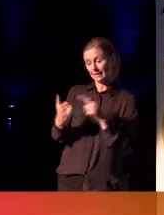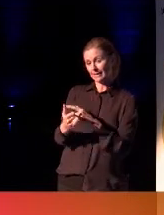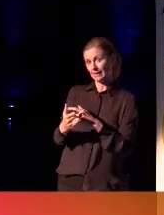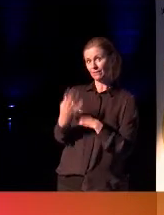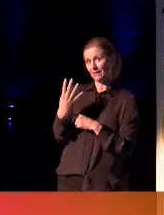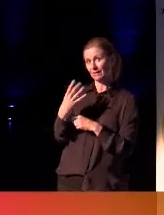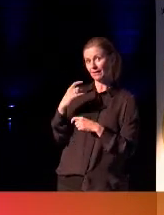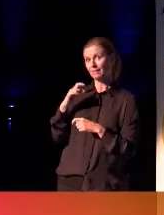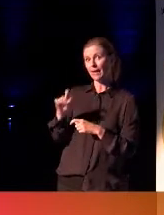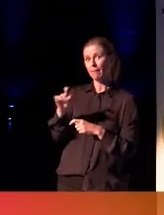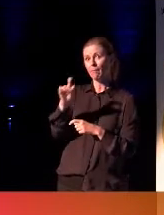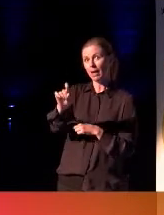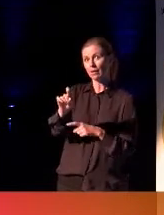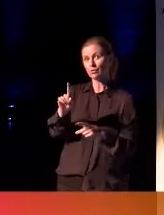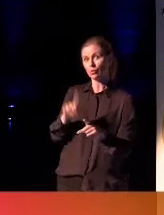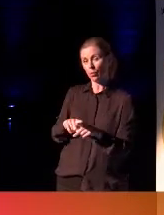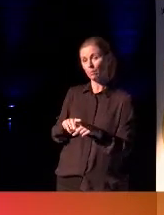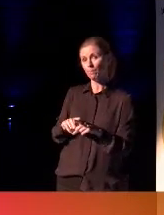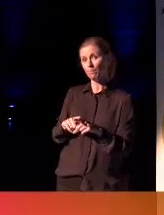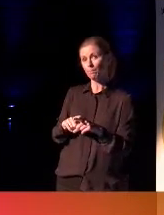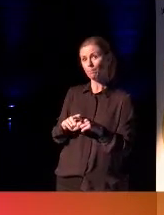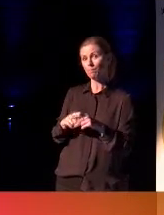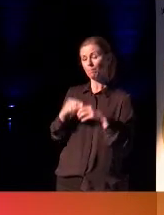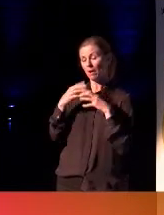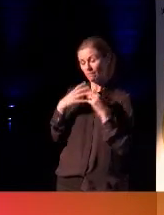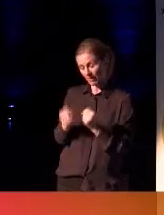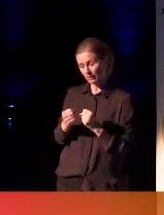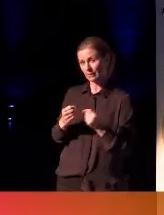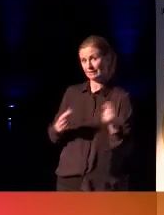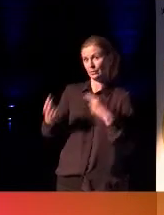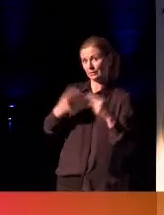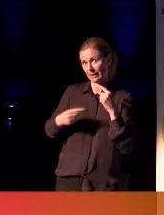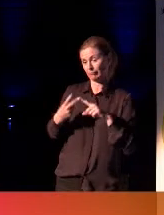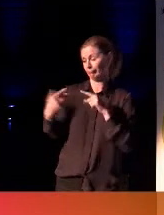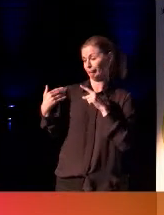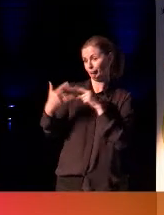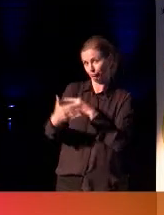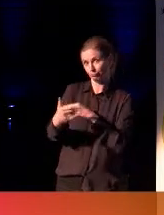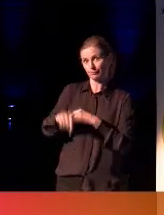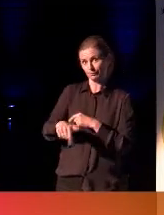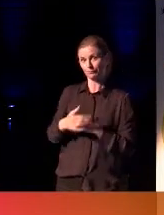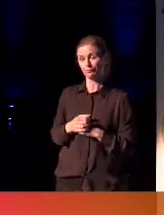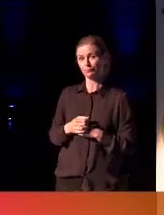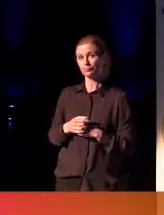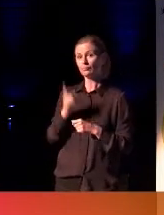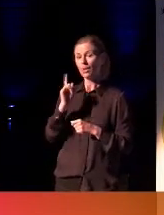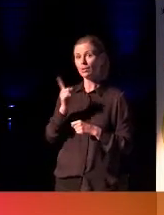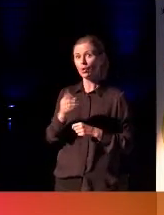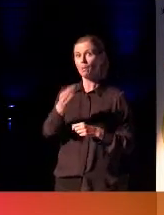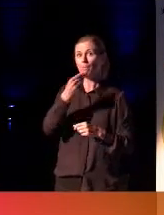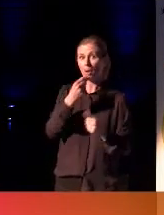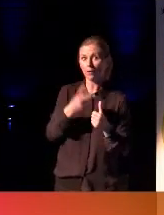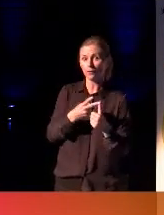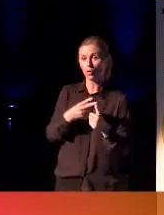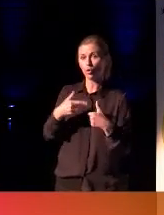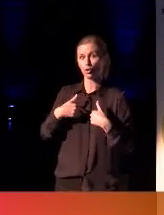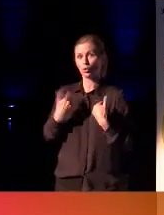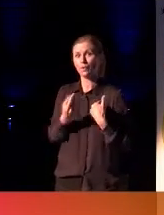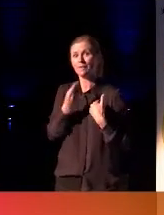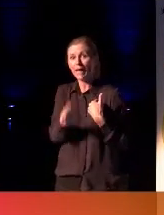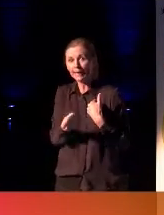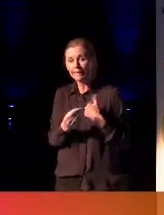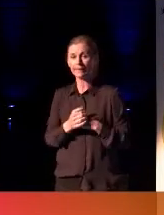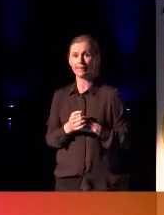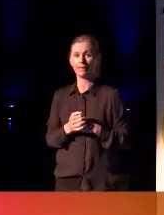temaene som har vært både snakket om og diskutert her, nemlig mat og sunn næring,